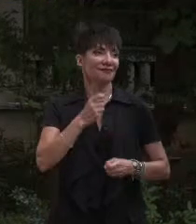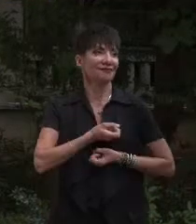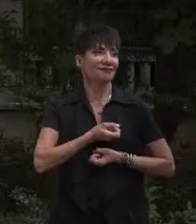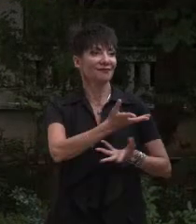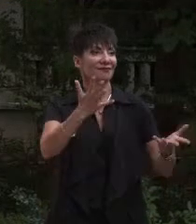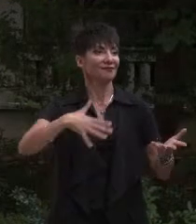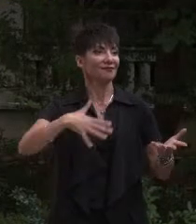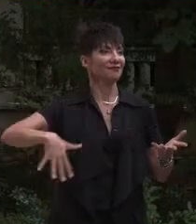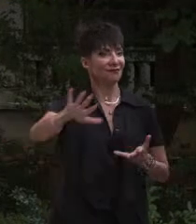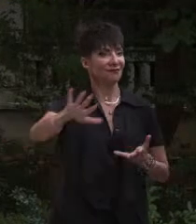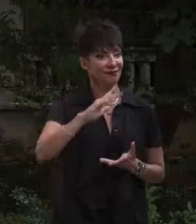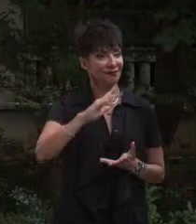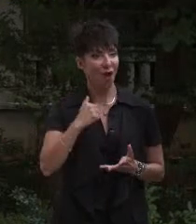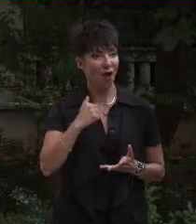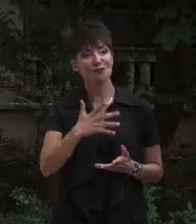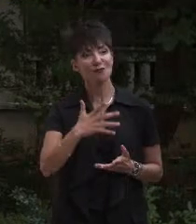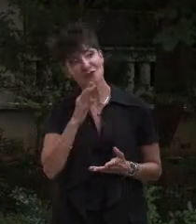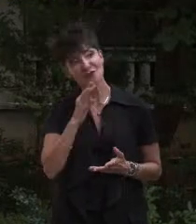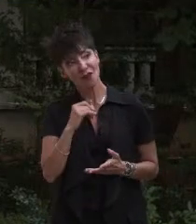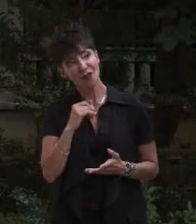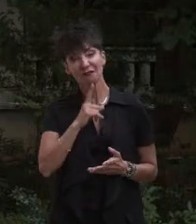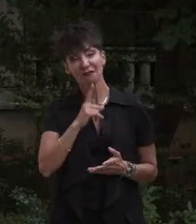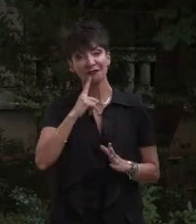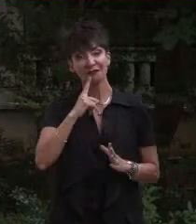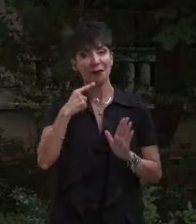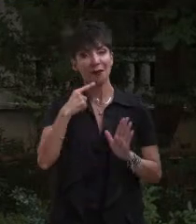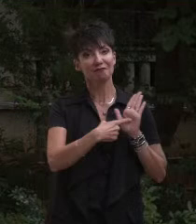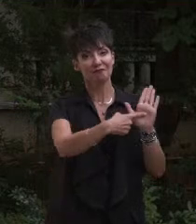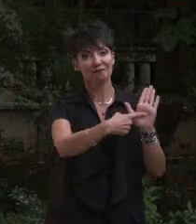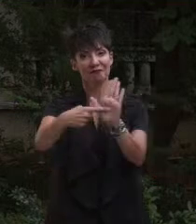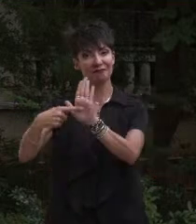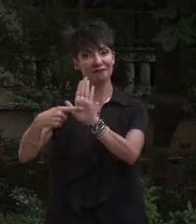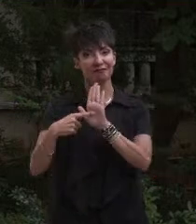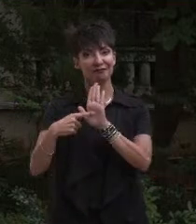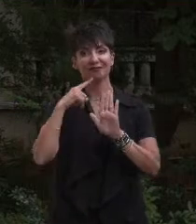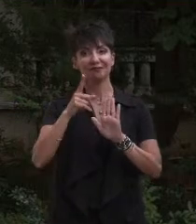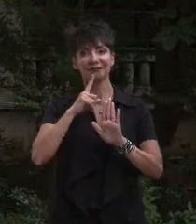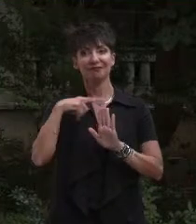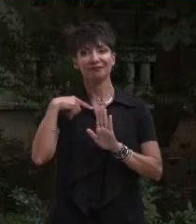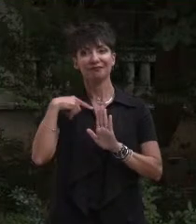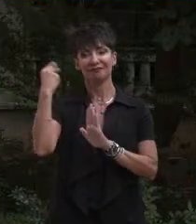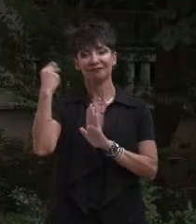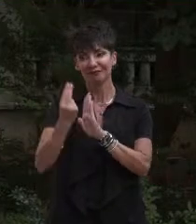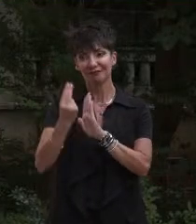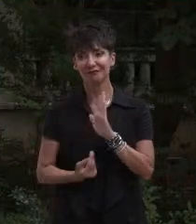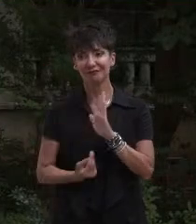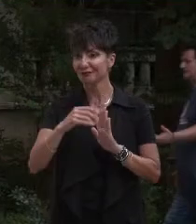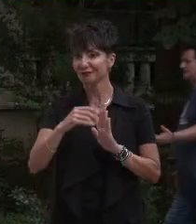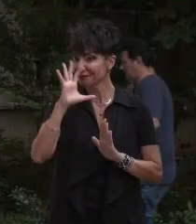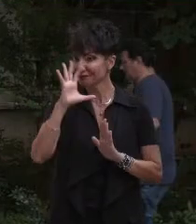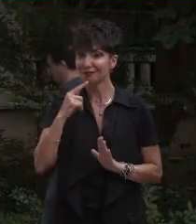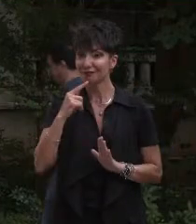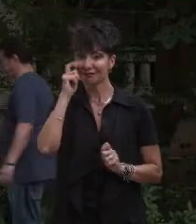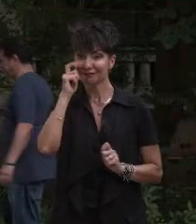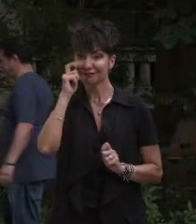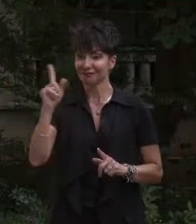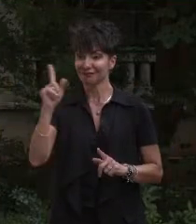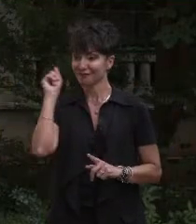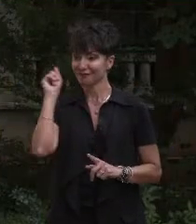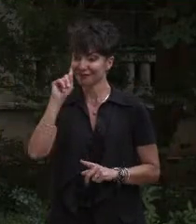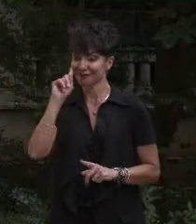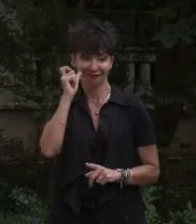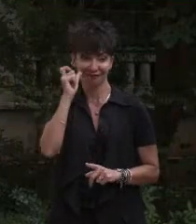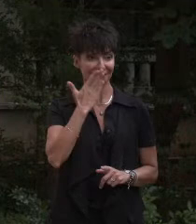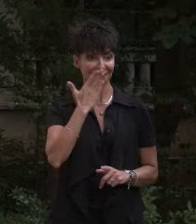μας, από την ωραία αυτή παρουσίαση των έργων των πραγματικά θαυμάσιων μαθητριών και